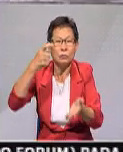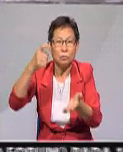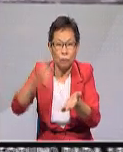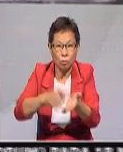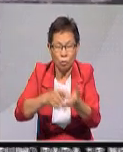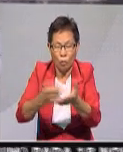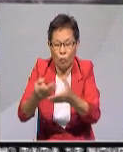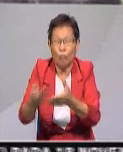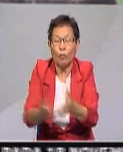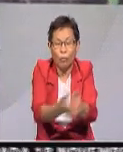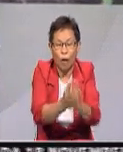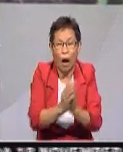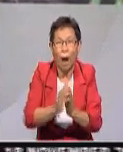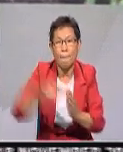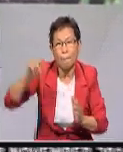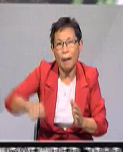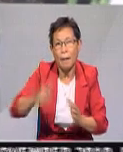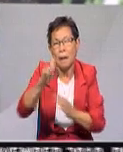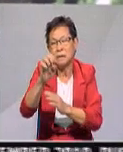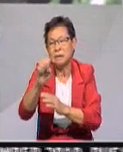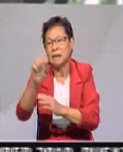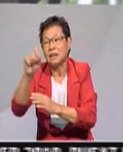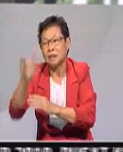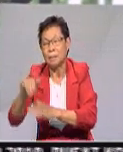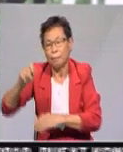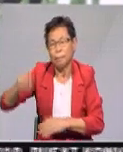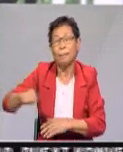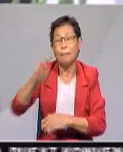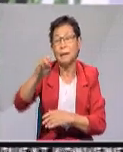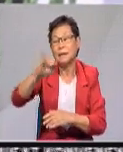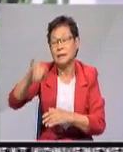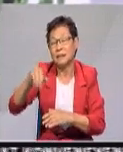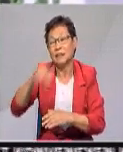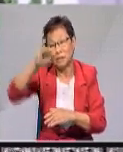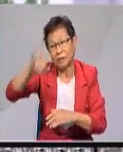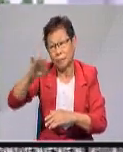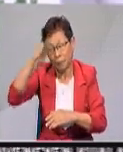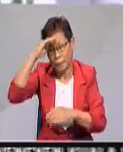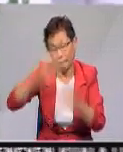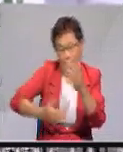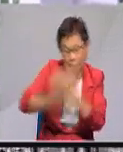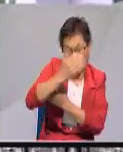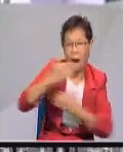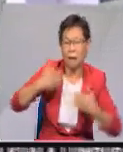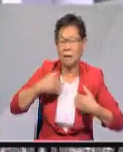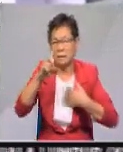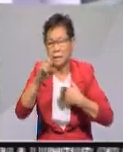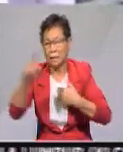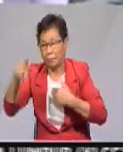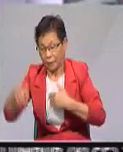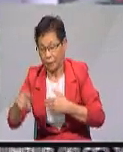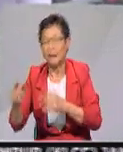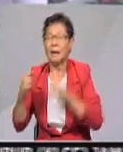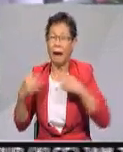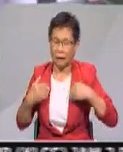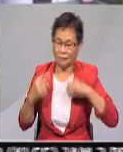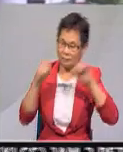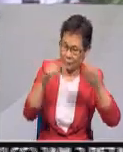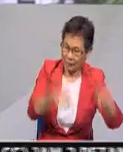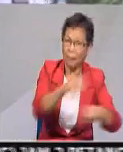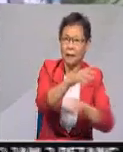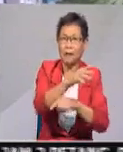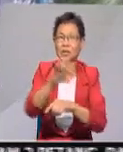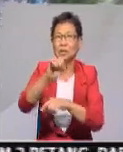di kaunter Mahkamah Session Magistret Johor Bahru pagi tadi. Turut hadir Timbalan Pendakwa Raya Muhammad Syafiq Muhammad